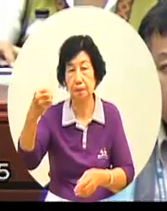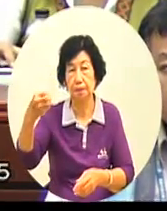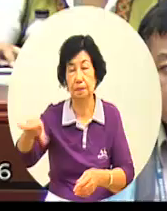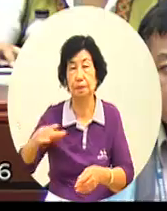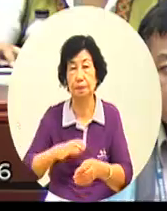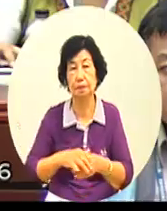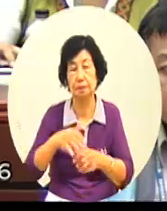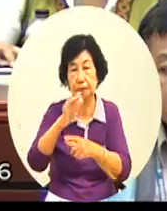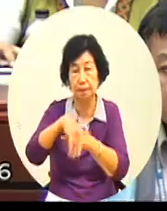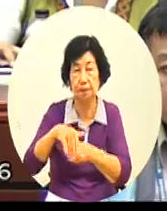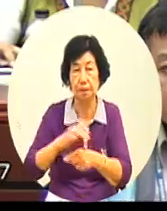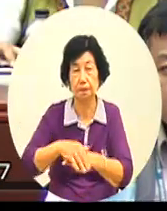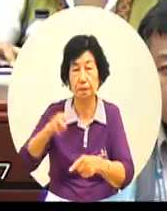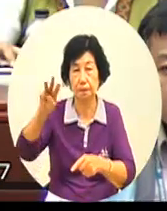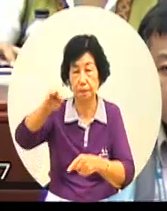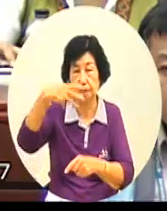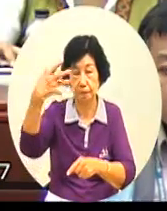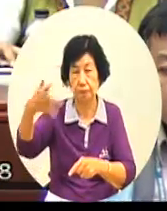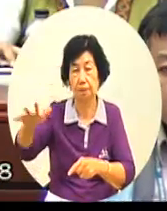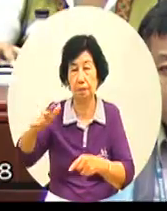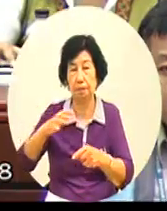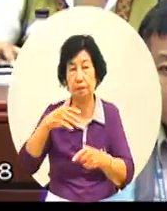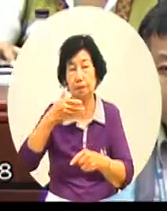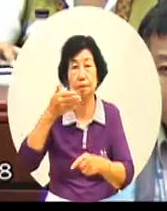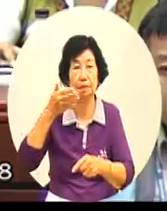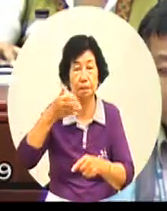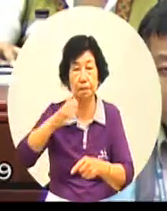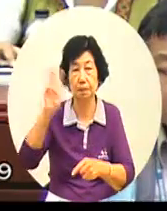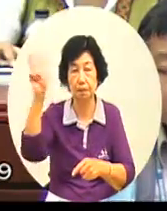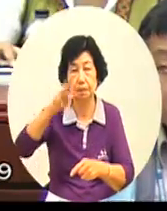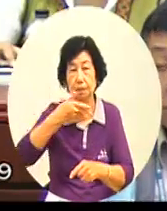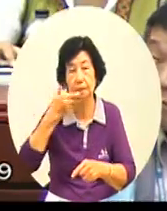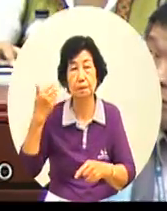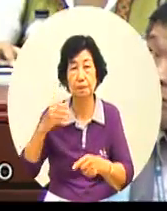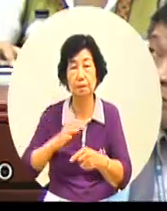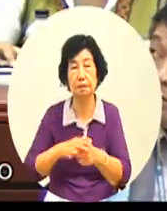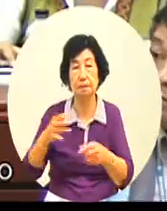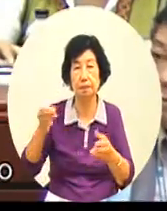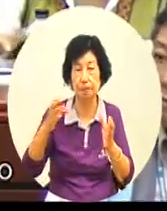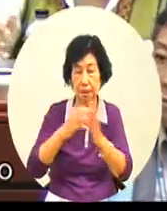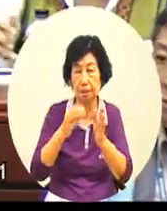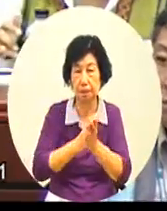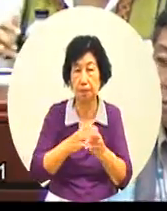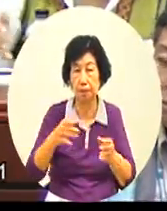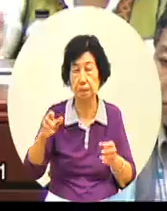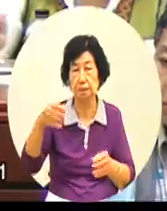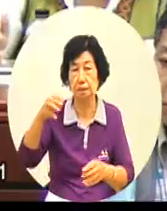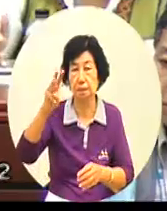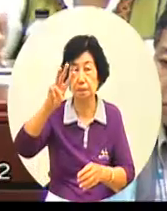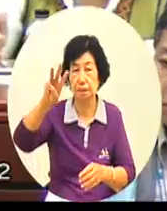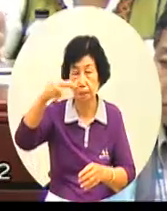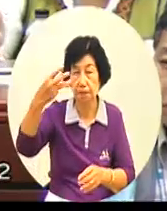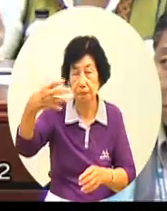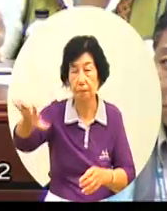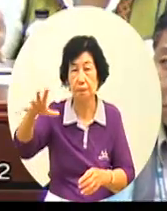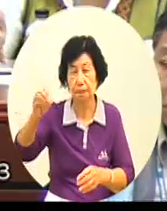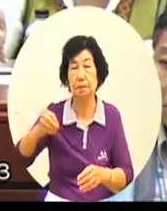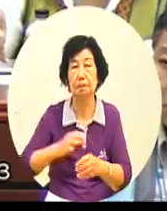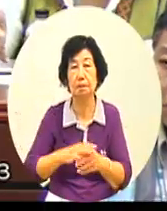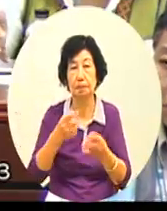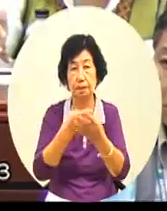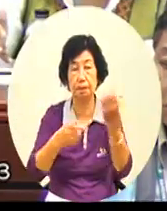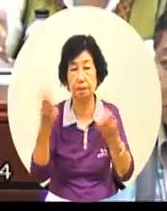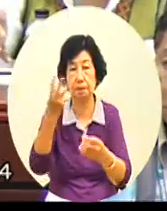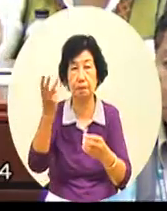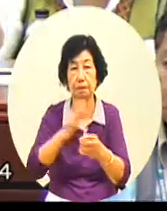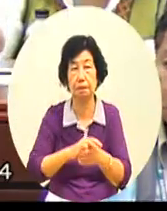解是350万，水利局是300万。那我们这三个单位对于桃园区公所的紧急抢修有今年度